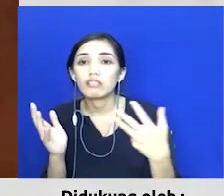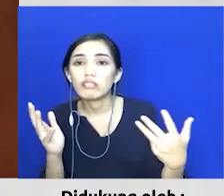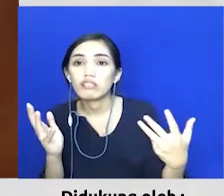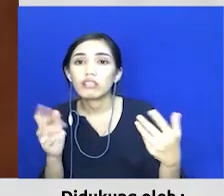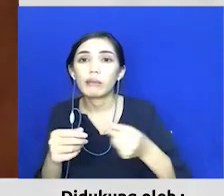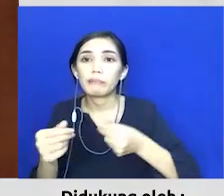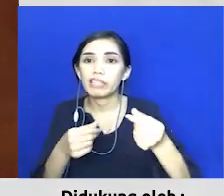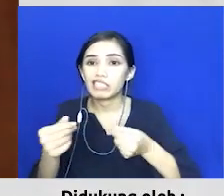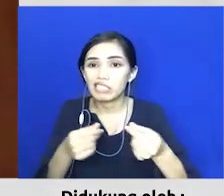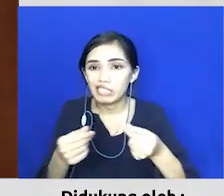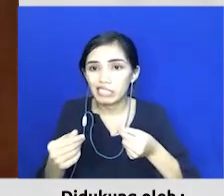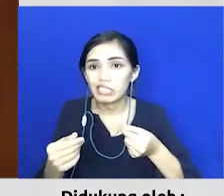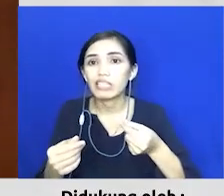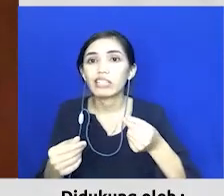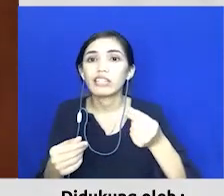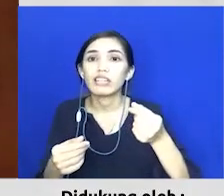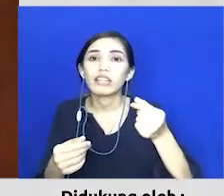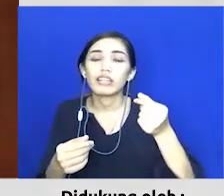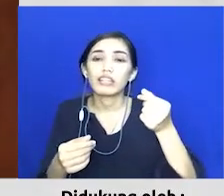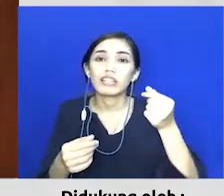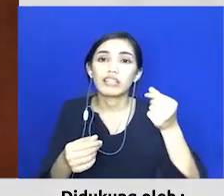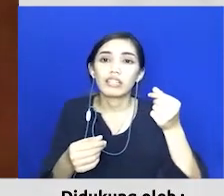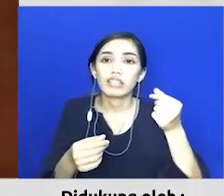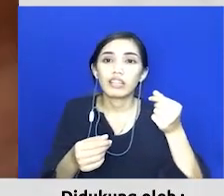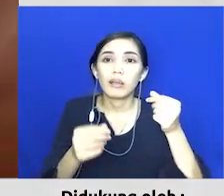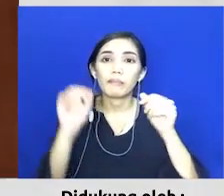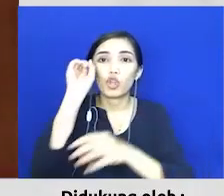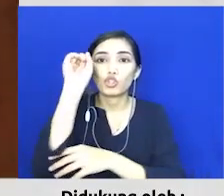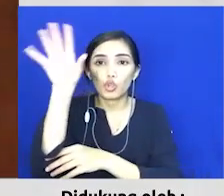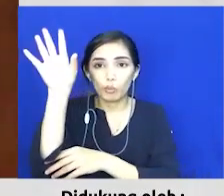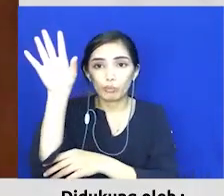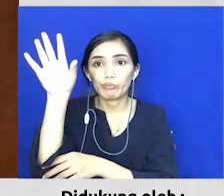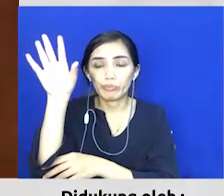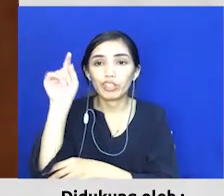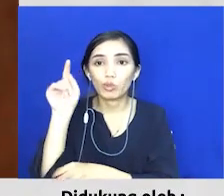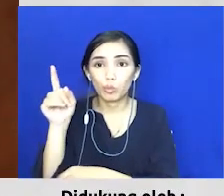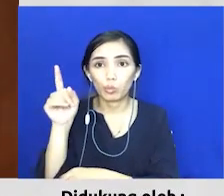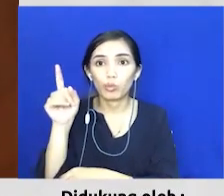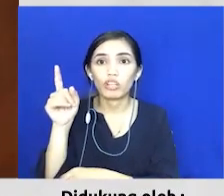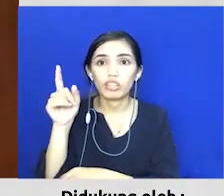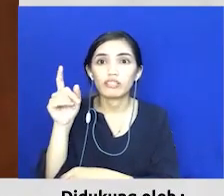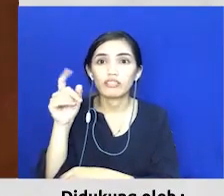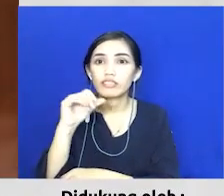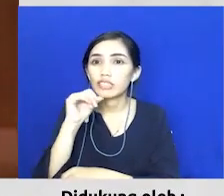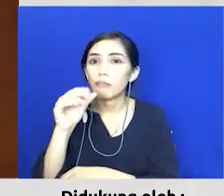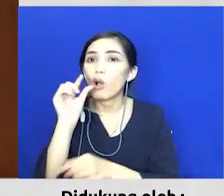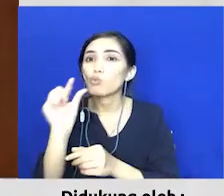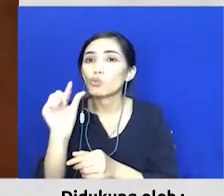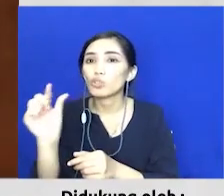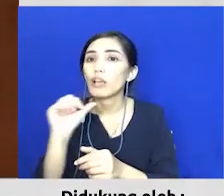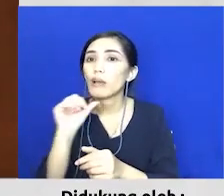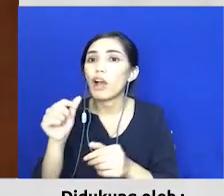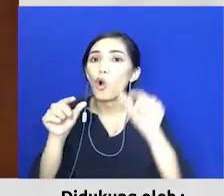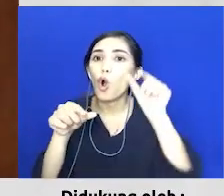oleh konglomerasi yang kuat sekali, ya kan? Dia bikin bioskop-bioskop besar yang bagus-bagus, dan itu hanya nerima